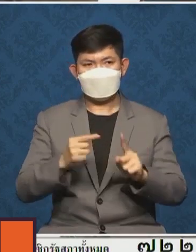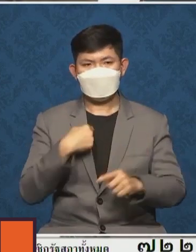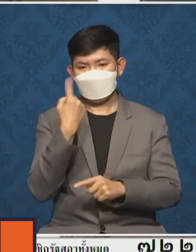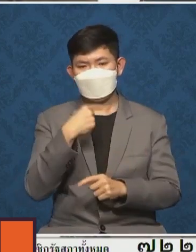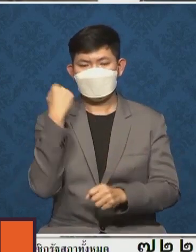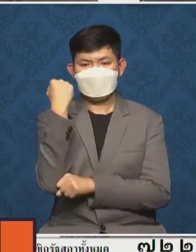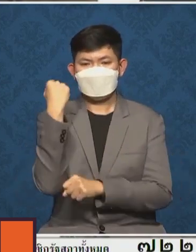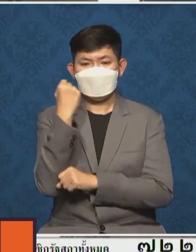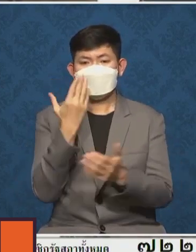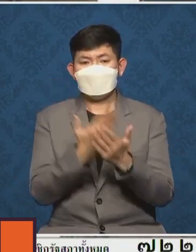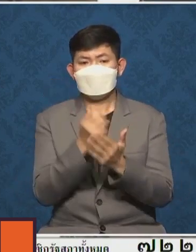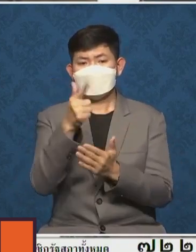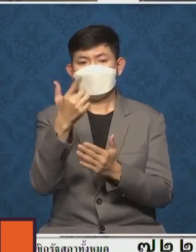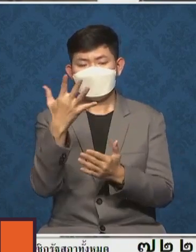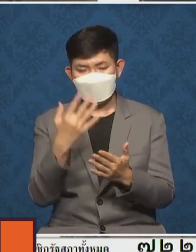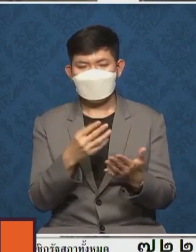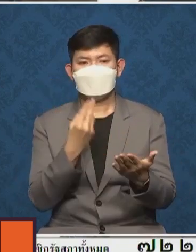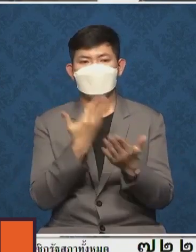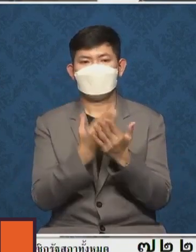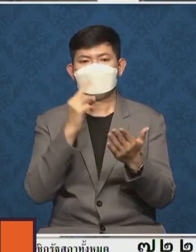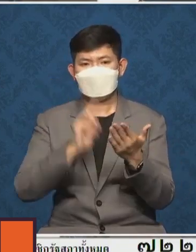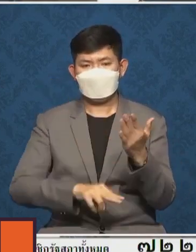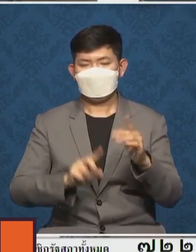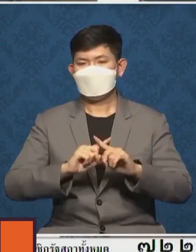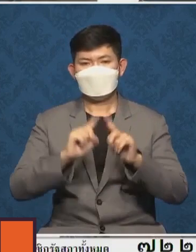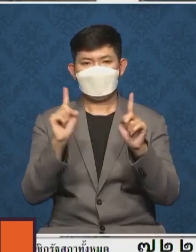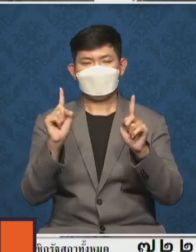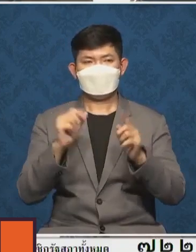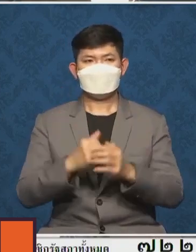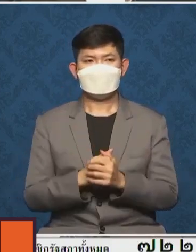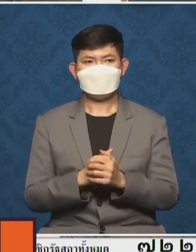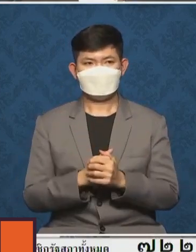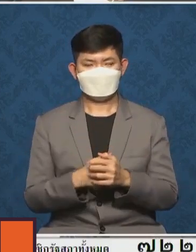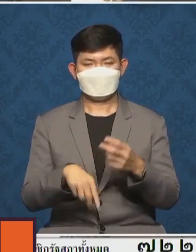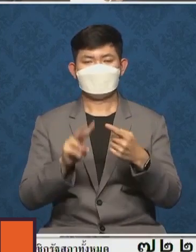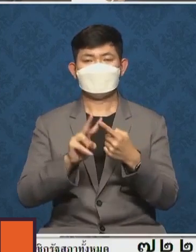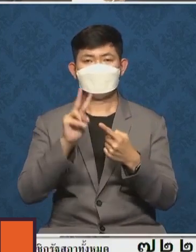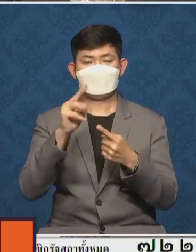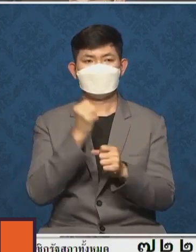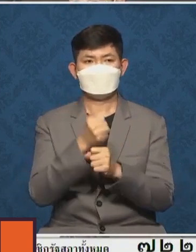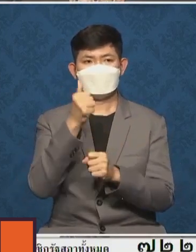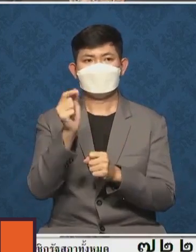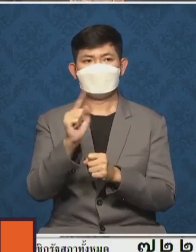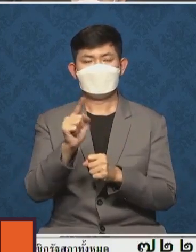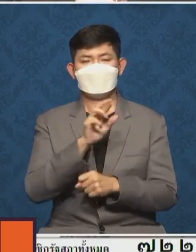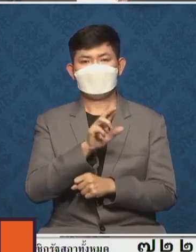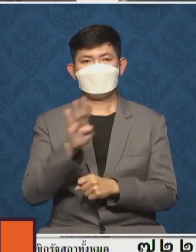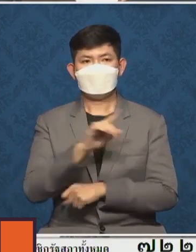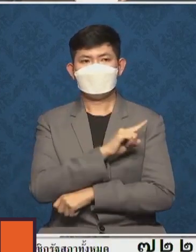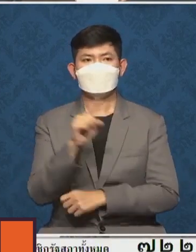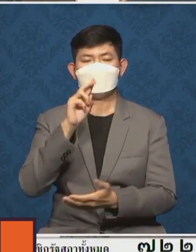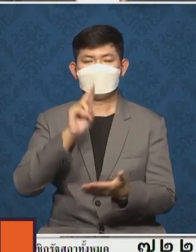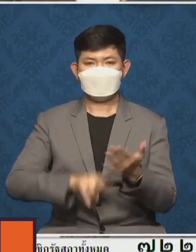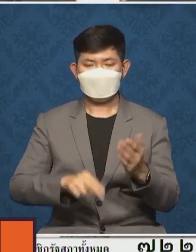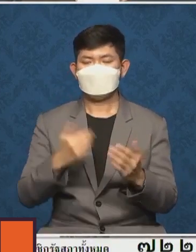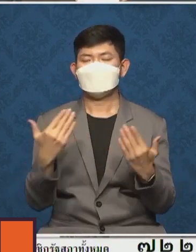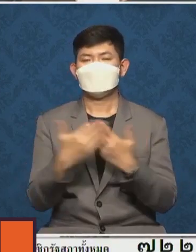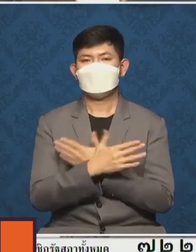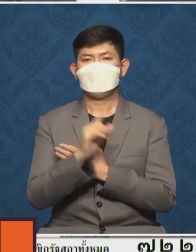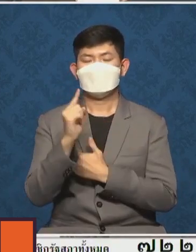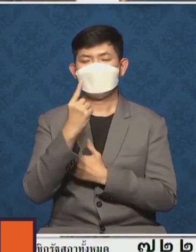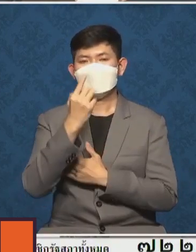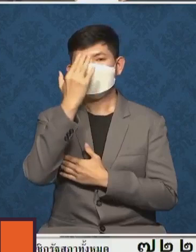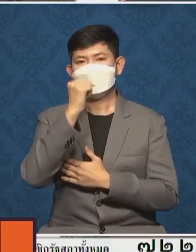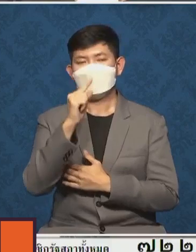จนที่เขาไม่มีปัญญาจะจ่ายค่าปรับในอีกขาหนึ่งครับจะเกิดขึ้นได้ก็คือต้องผลักดันให้เกิดระบบวันปรับหรือ DeFi System เกิดขึ้นเพื่อไม่